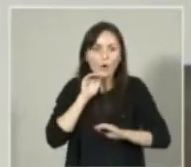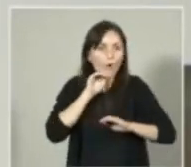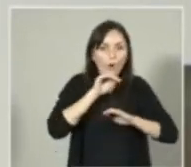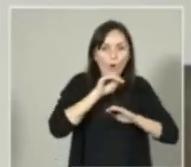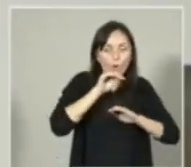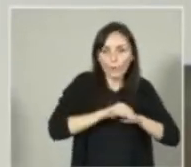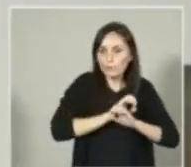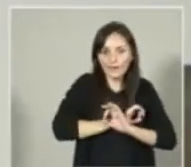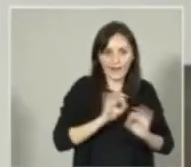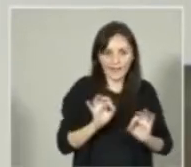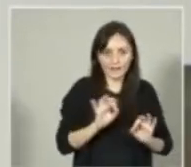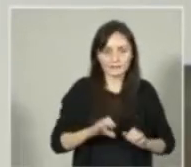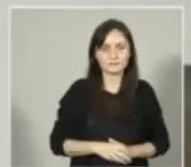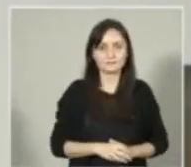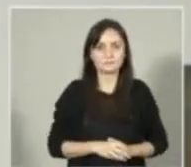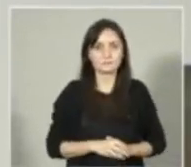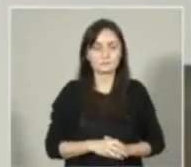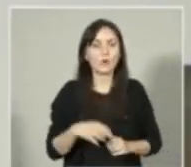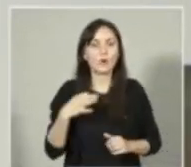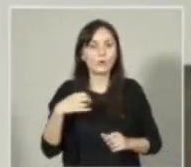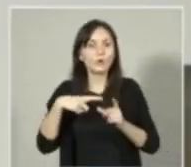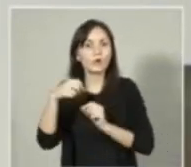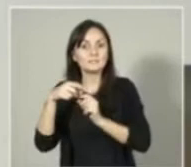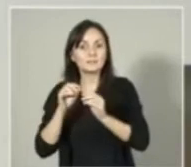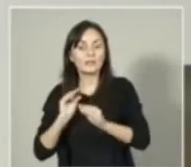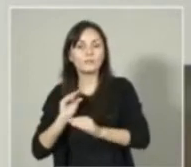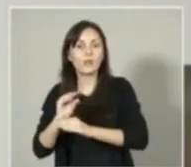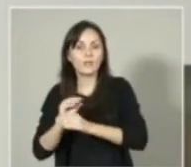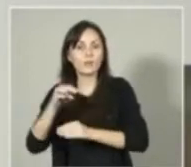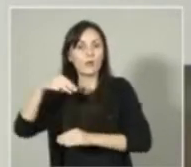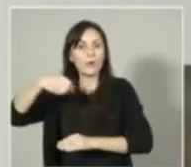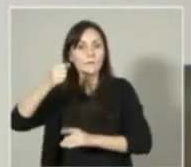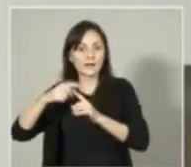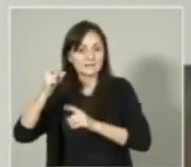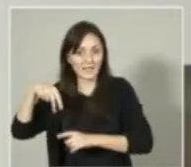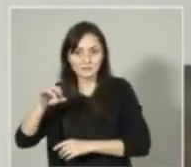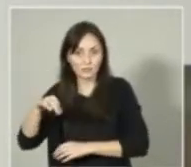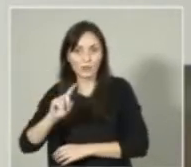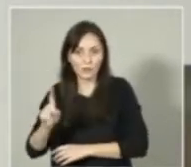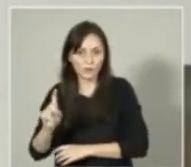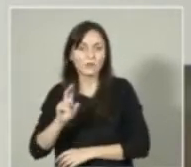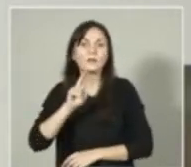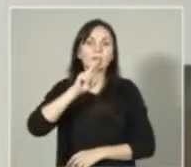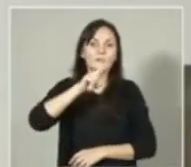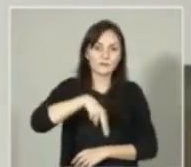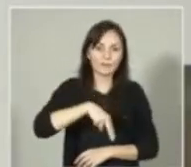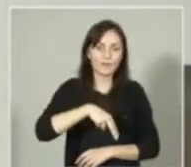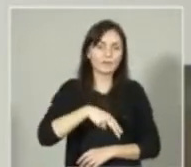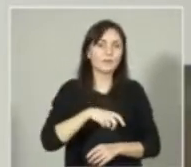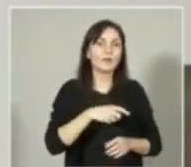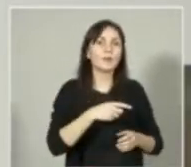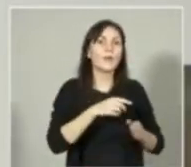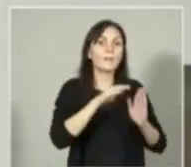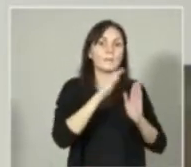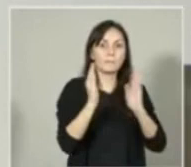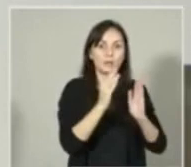incomplir-la de manera tan flagrant? Però no només CaixaBank està finançant a Maxam, sinó que Bankia també. Concretament, li ha atorgat durant el període